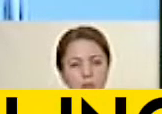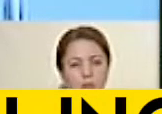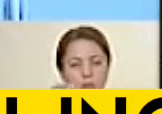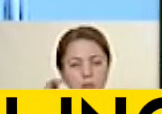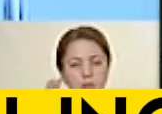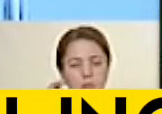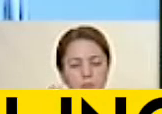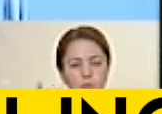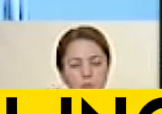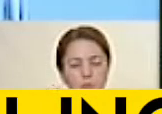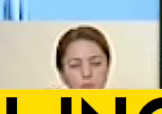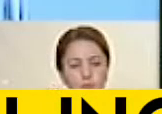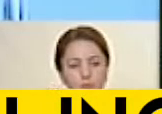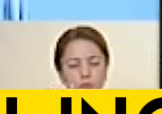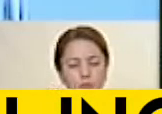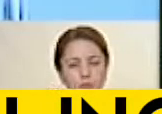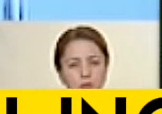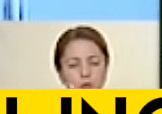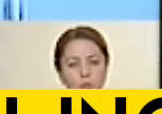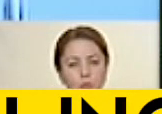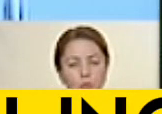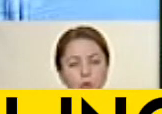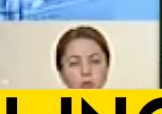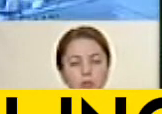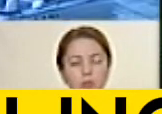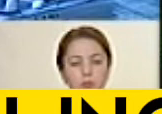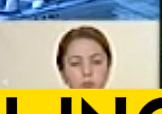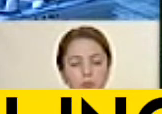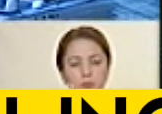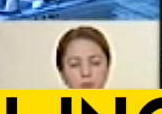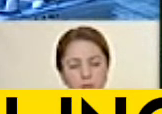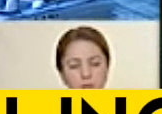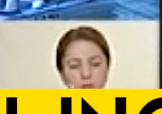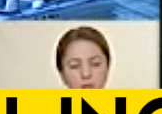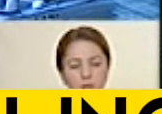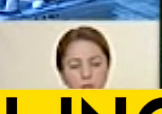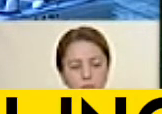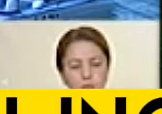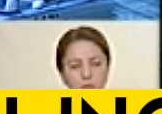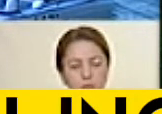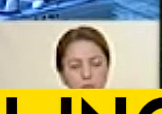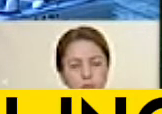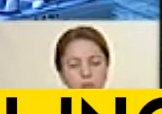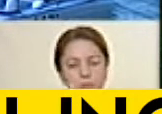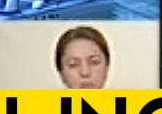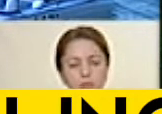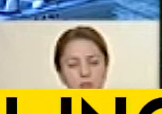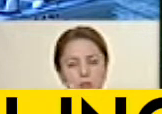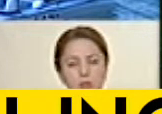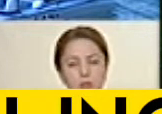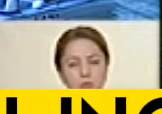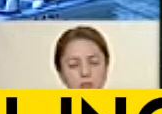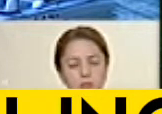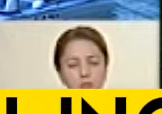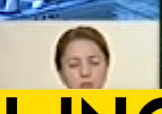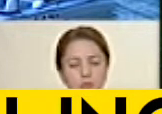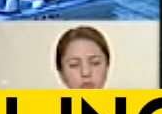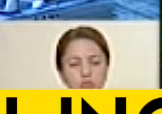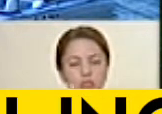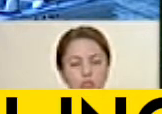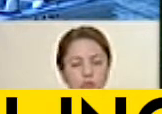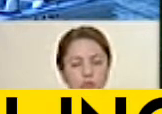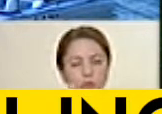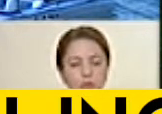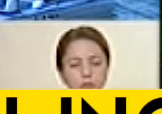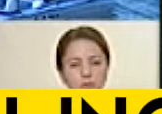muhim rol o'ynaydi. Ya'ni bu ana shu kundalik hayotimizdagi barcha jarayonlarni o'ziga qamrab olganlik xususiyat bilan ham